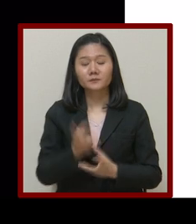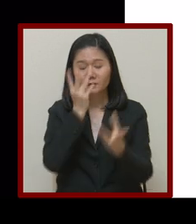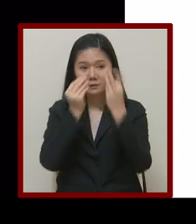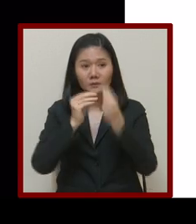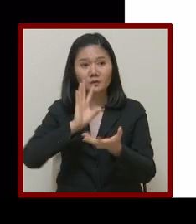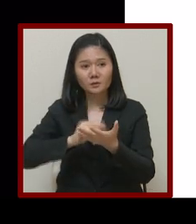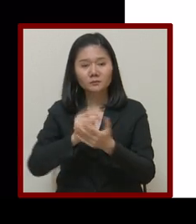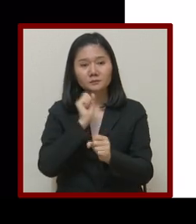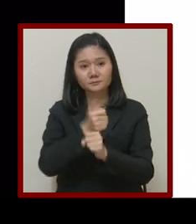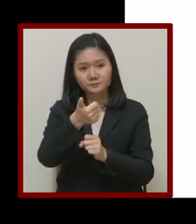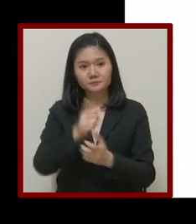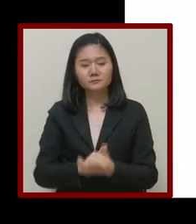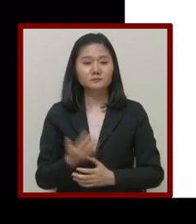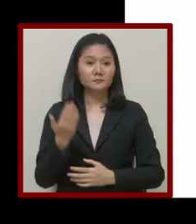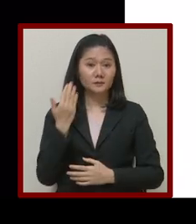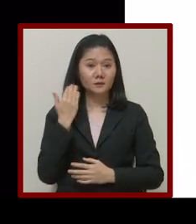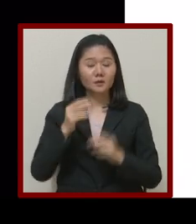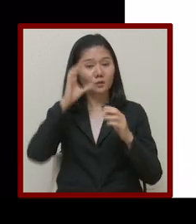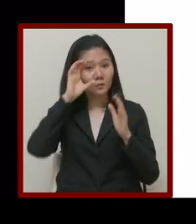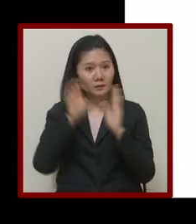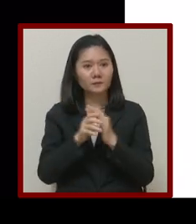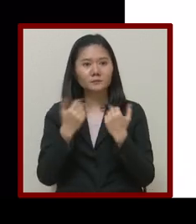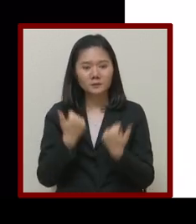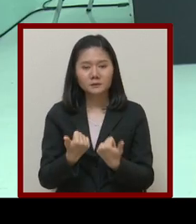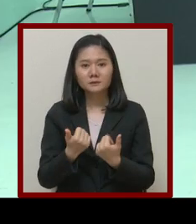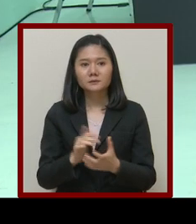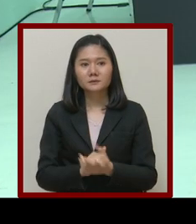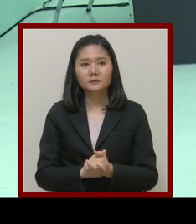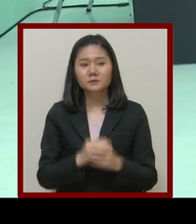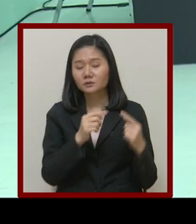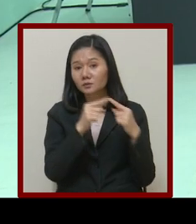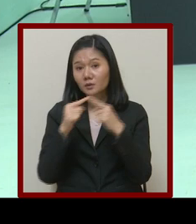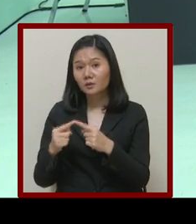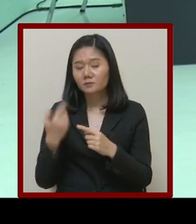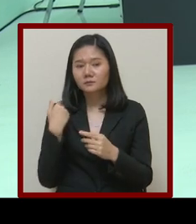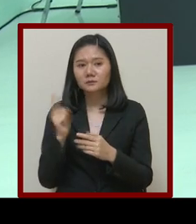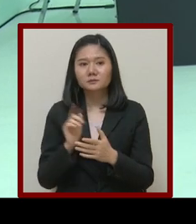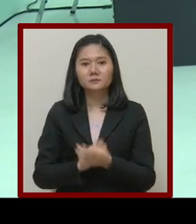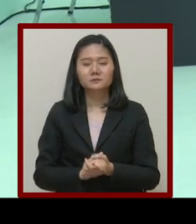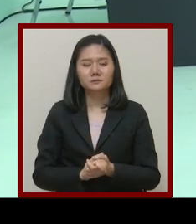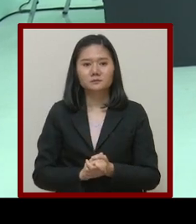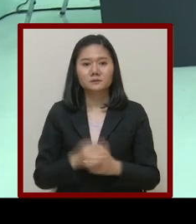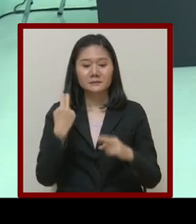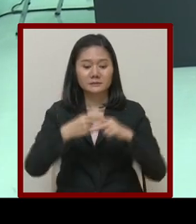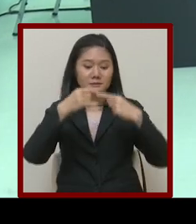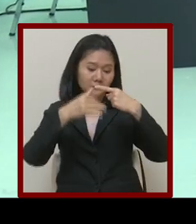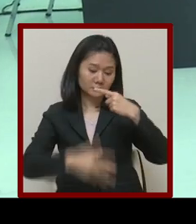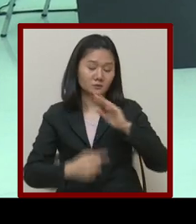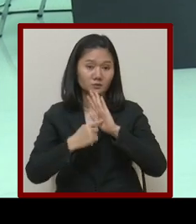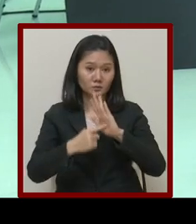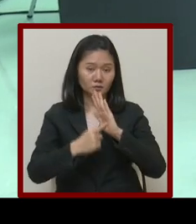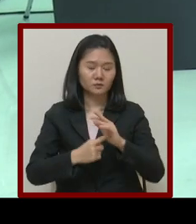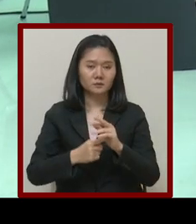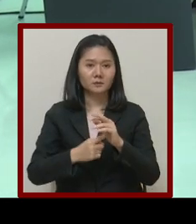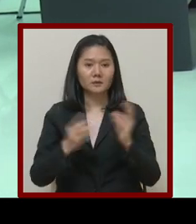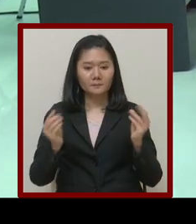ข้อมูลได้นะเมื่อสักครู่นี้เป็นรูปภาพใช่ไหมแล้วก็ต่อจากนี้ไปเนี่ยก็จะเป็นรายการอาหารตัวอย่าง